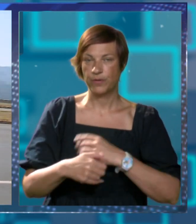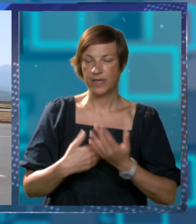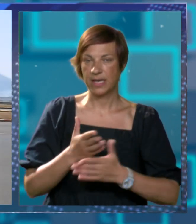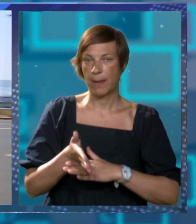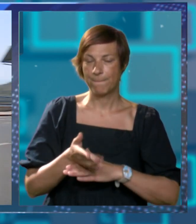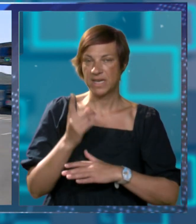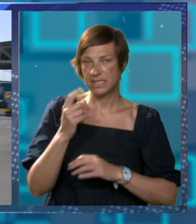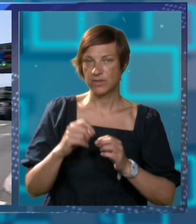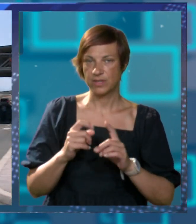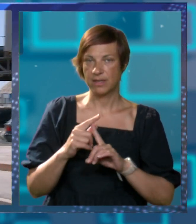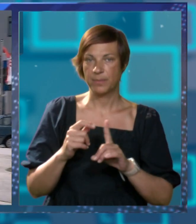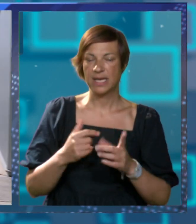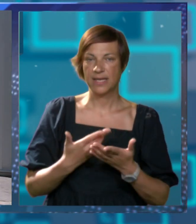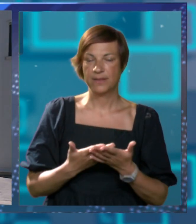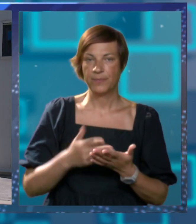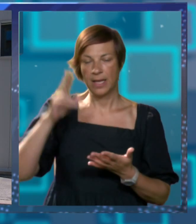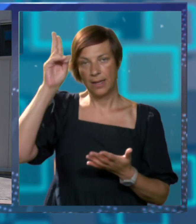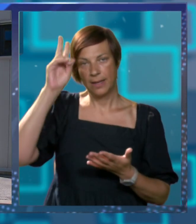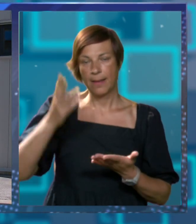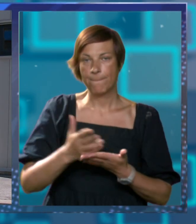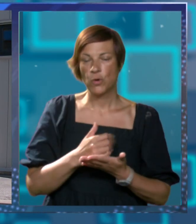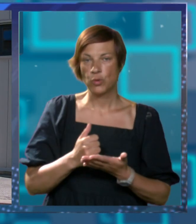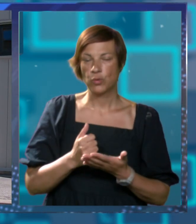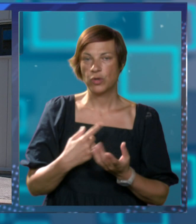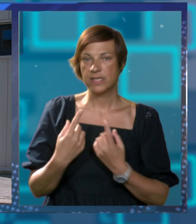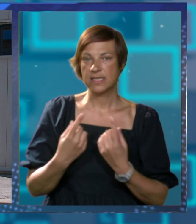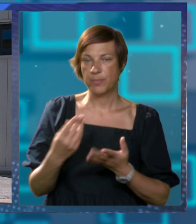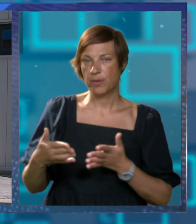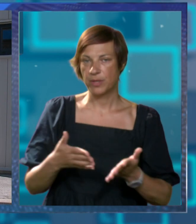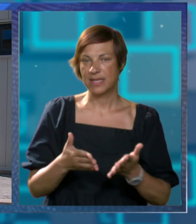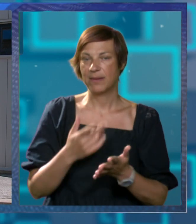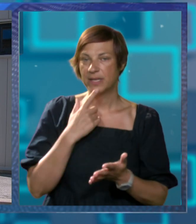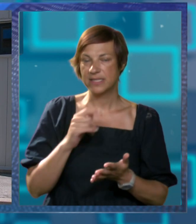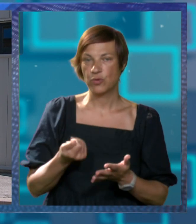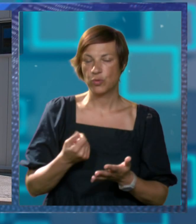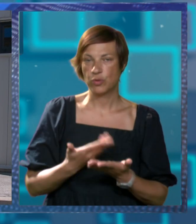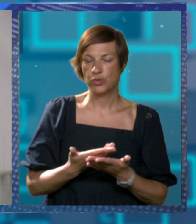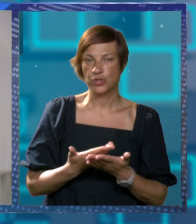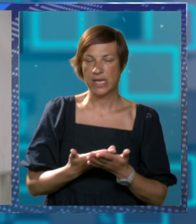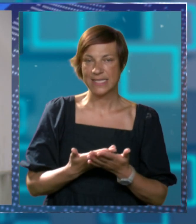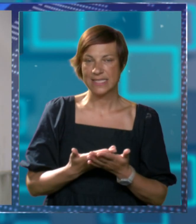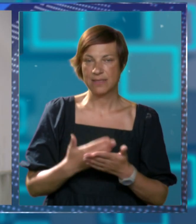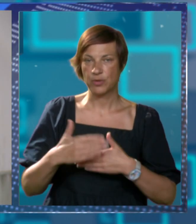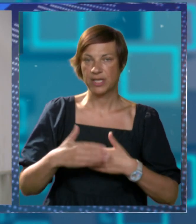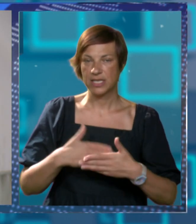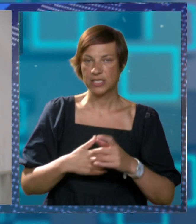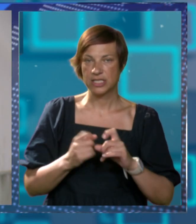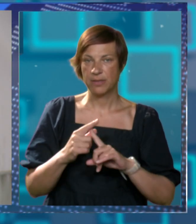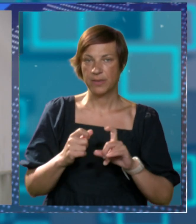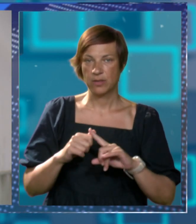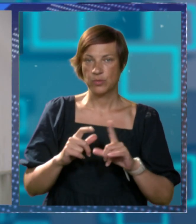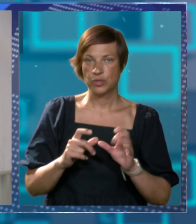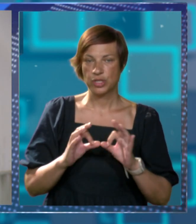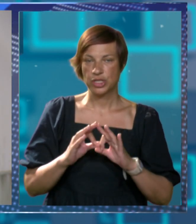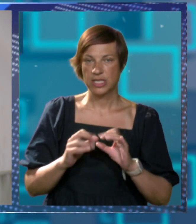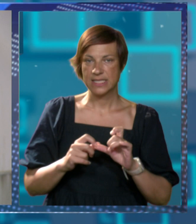graničnog prijelaza Gornji Brgat, da mogu koristiti prometne pravce koji uključuju recimo granični pravac